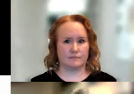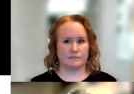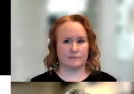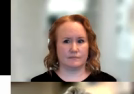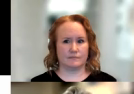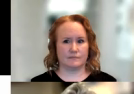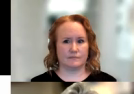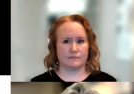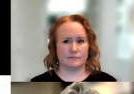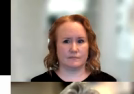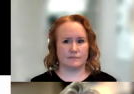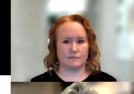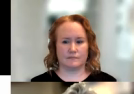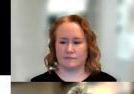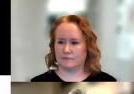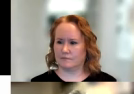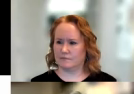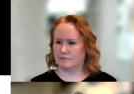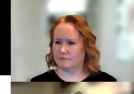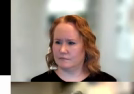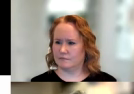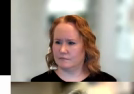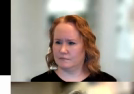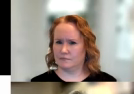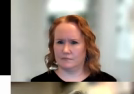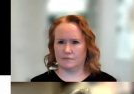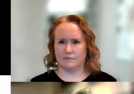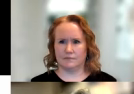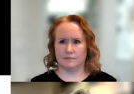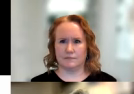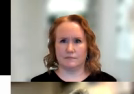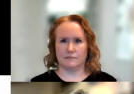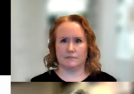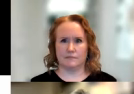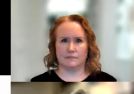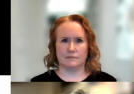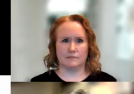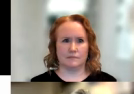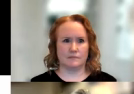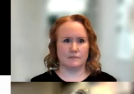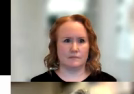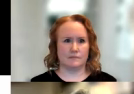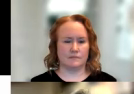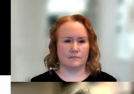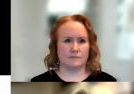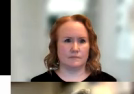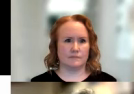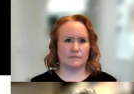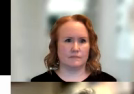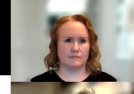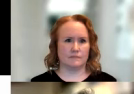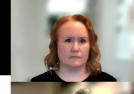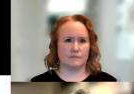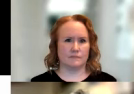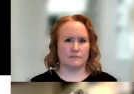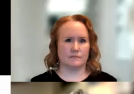Og for å se litt nærmere på disse temaene, det ikke alle som like relevante på IKT-sektoren, men det viktig å peke